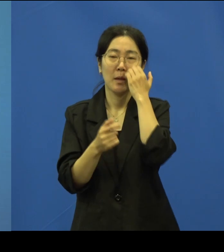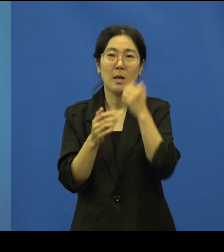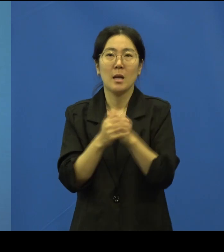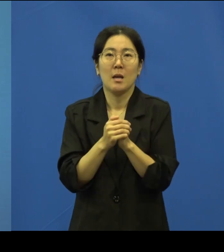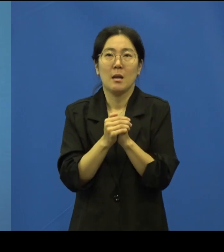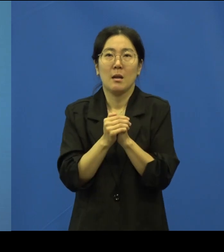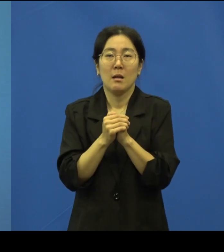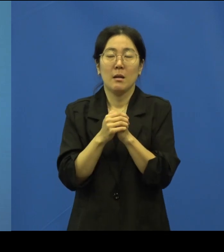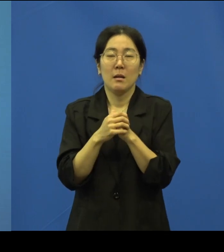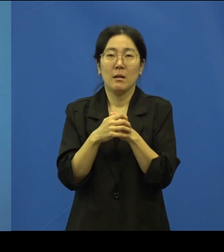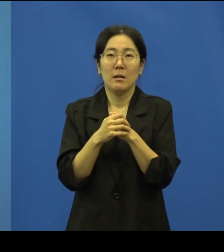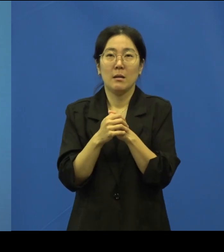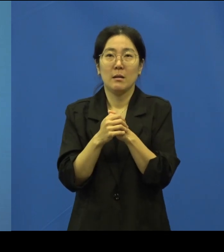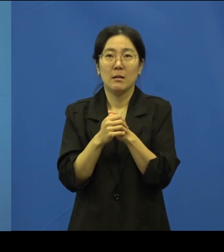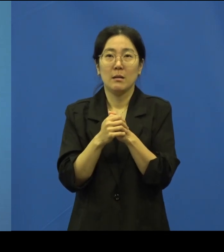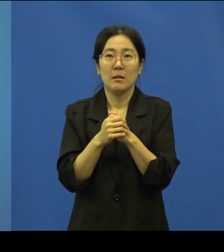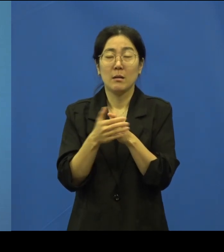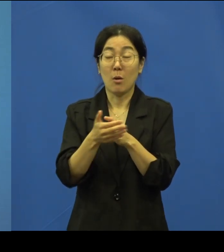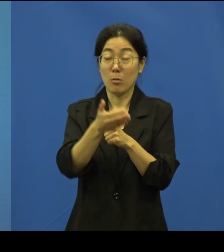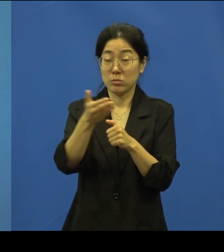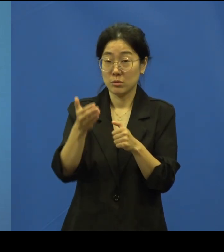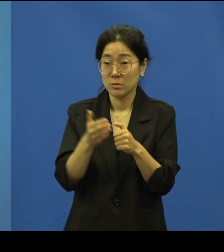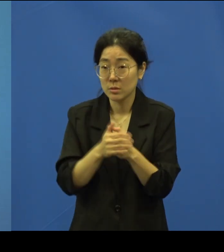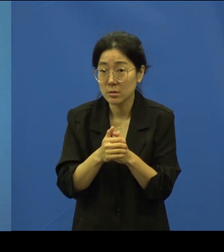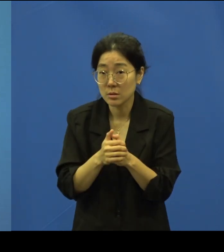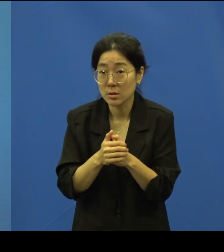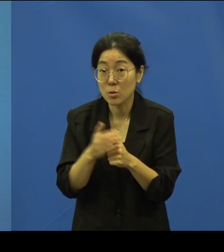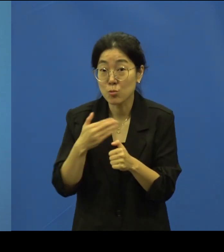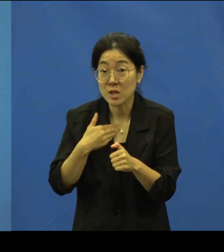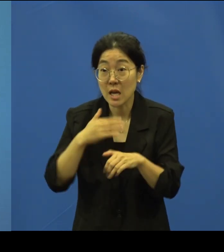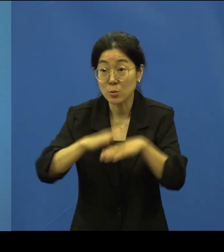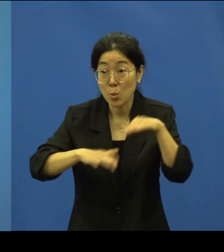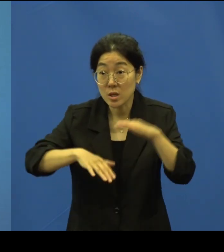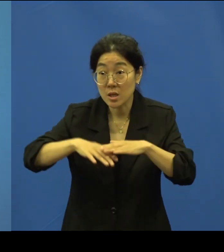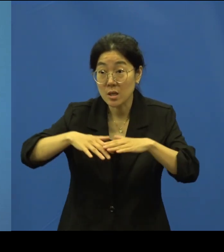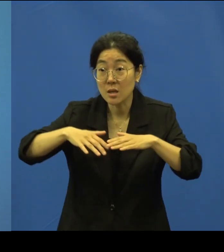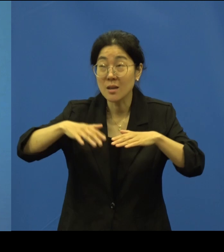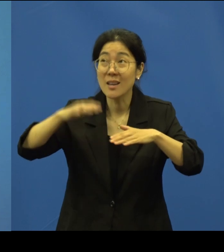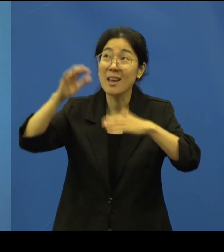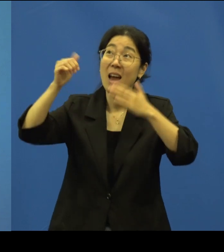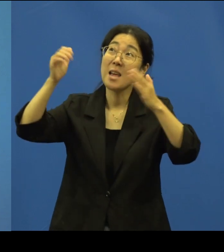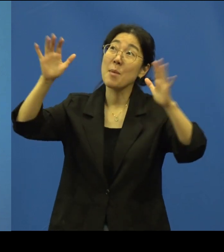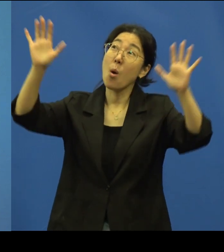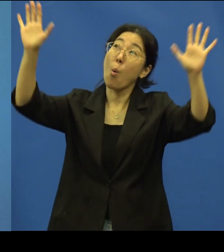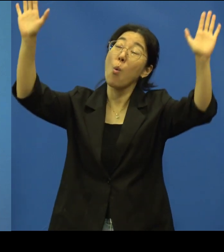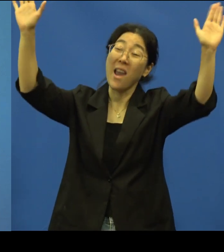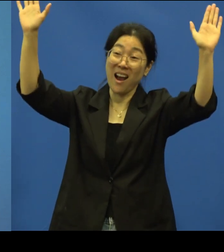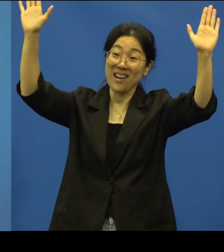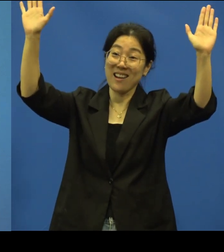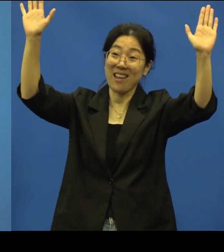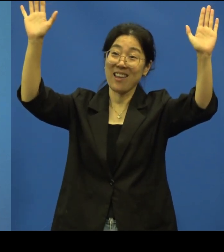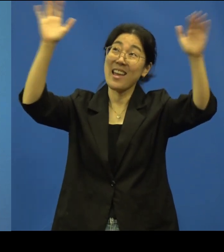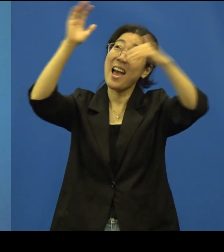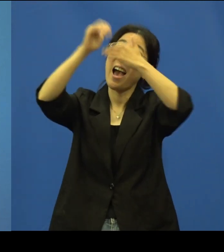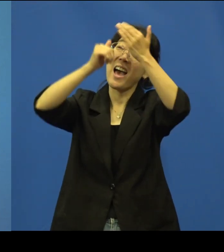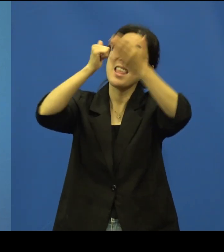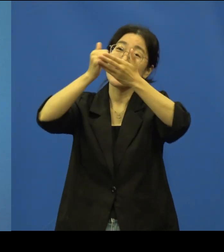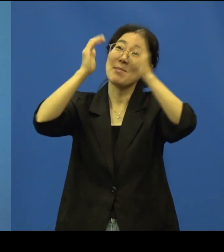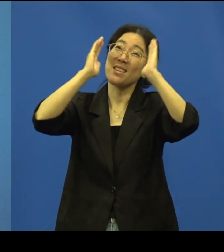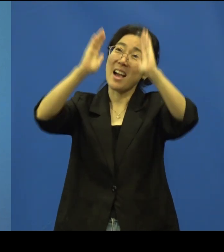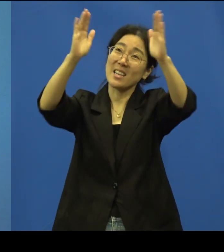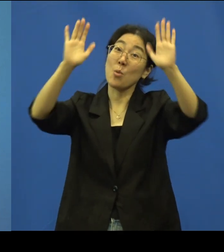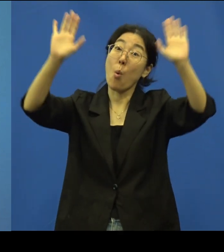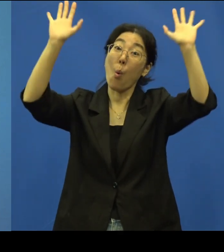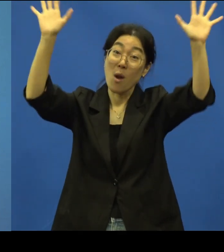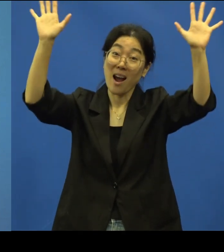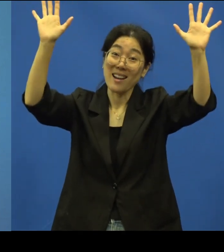정말 이 말씀은 진리입니다. 여러분, 우리의 손이 올라갈 때, 부모님의 손이 올라갈 때 우리